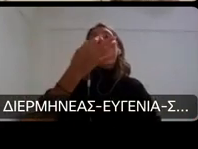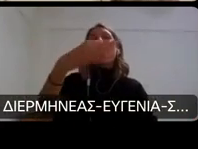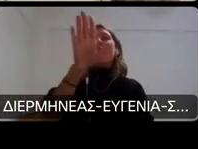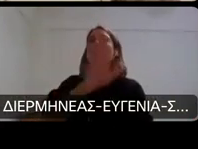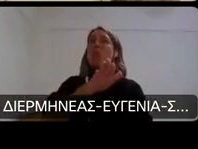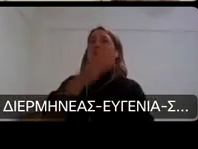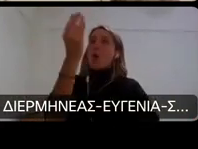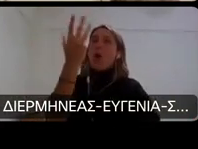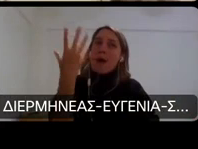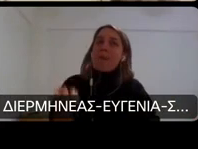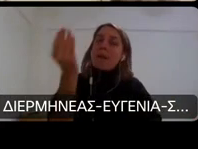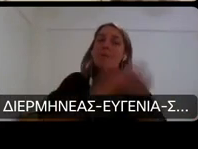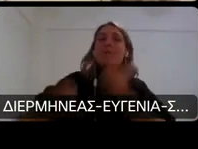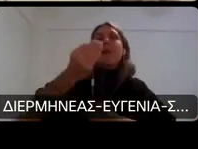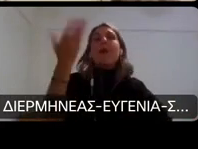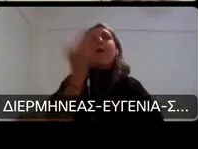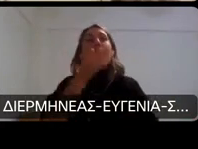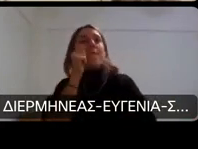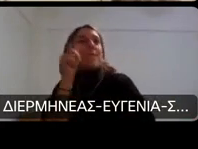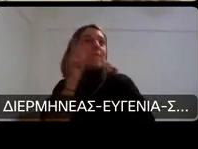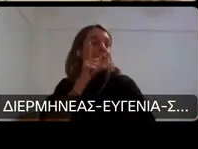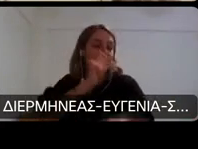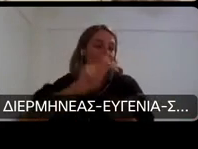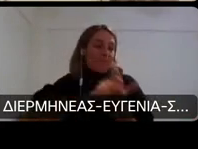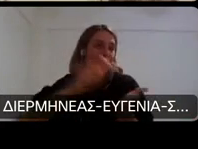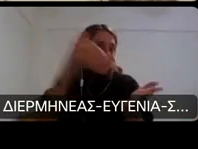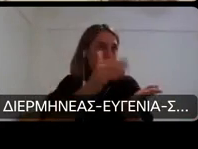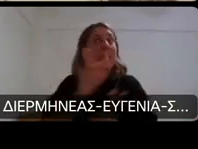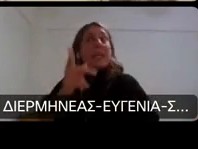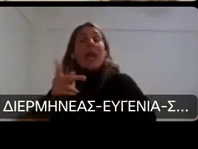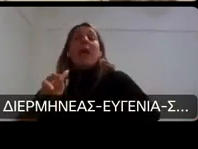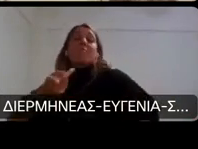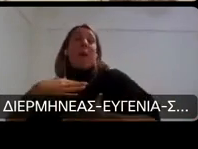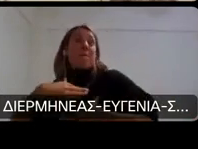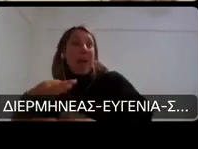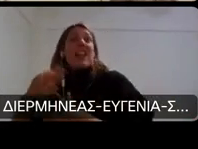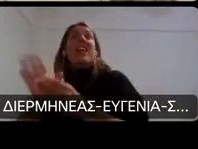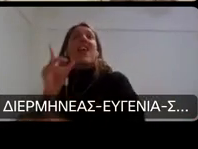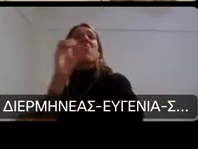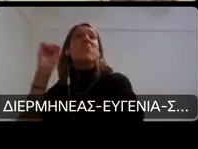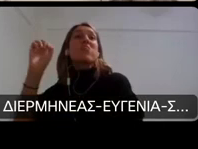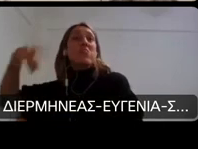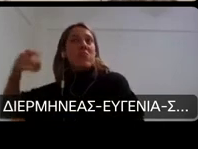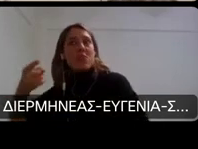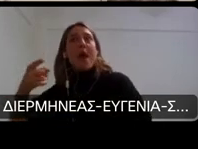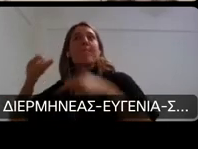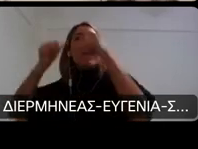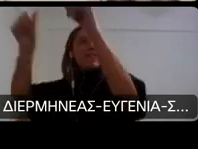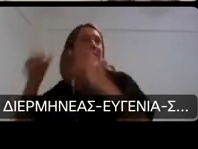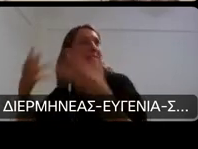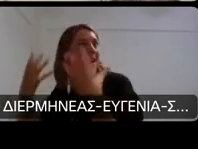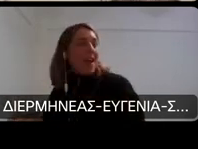στα γραπτά κείμενα των φοιτητών και φοιτητριών και στις δημοσιεύσεις των μελών ΔΕΠ. Για τα τελευταία αυτά, τα γραπτά κείμενα δηλαδή και τις